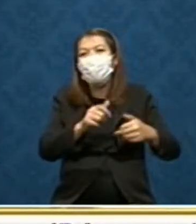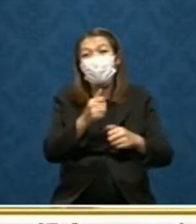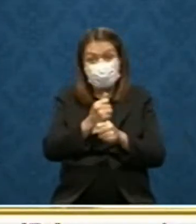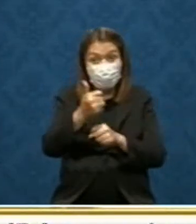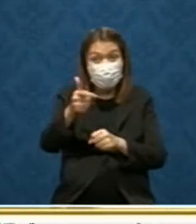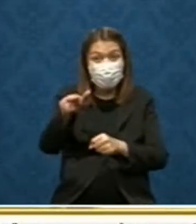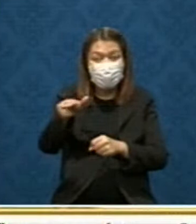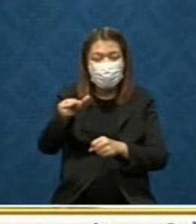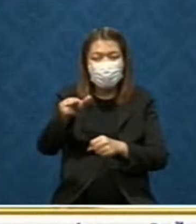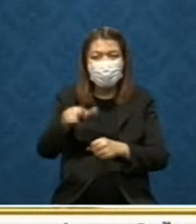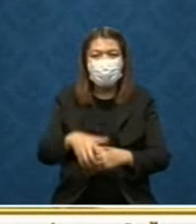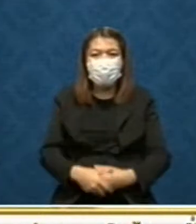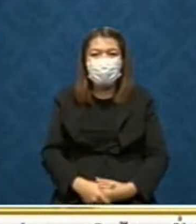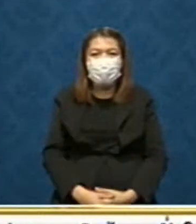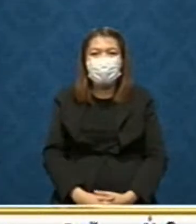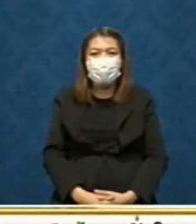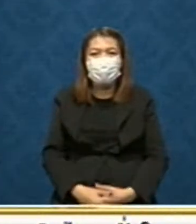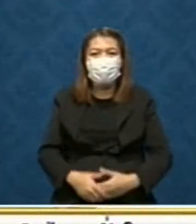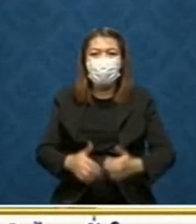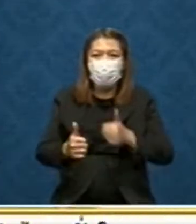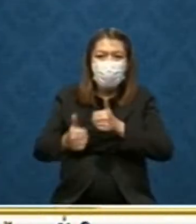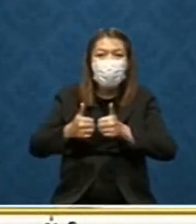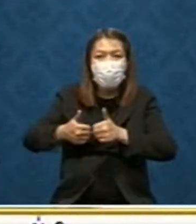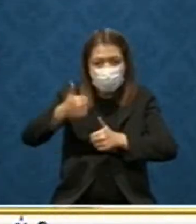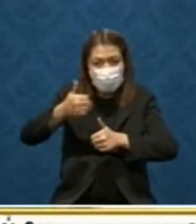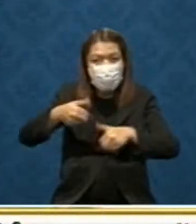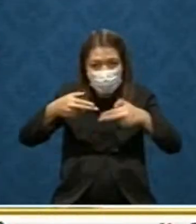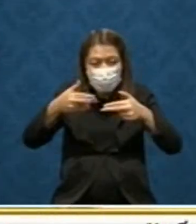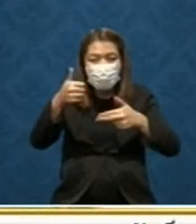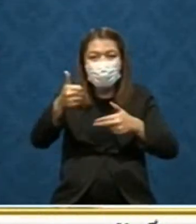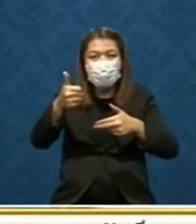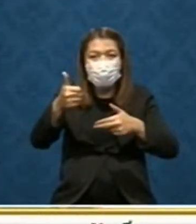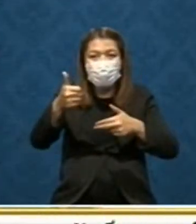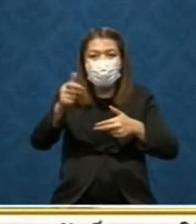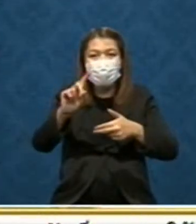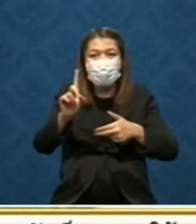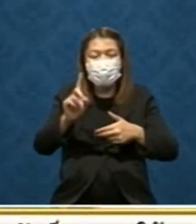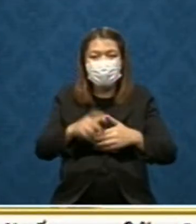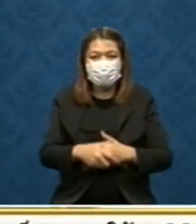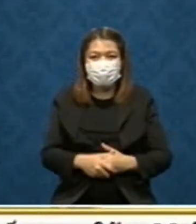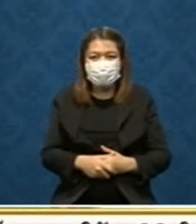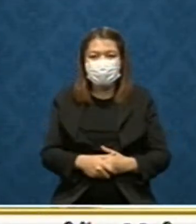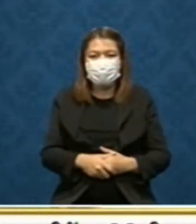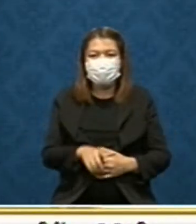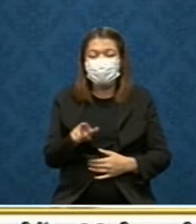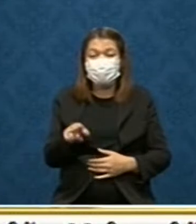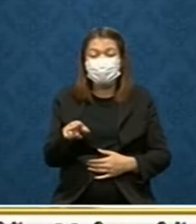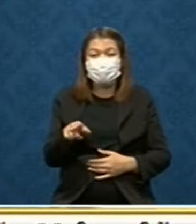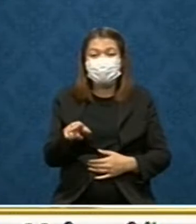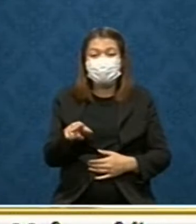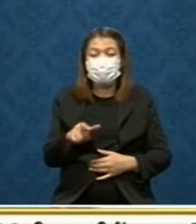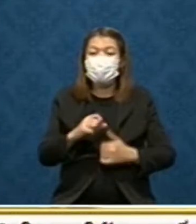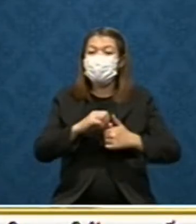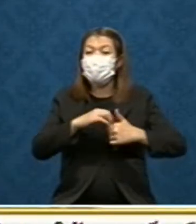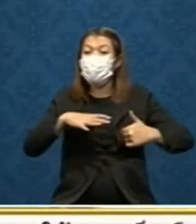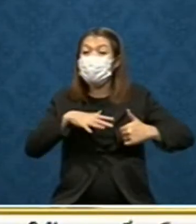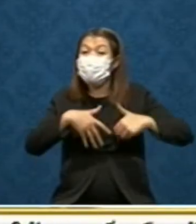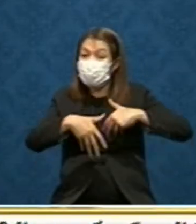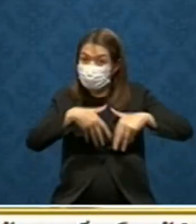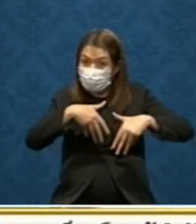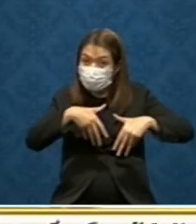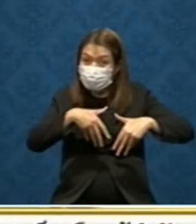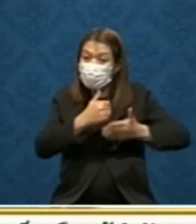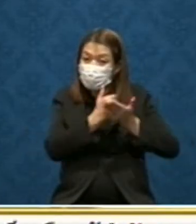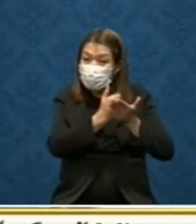ู้ repaired andแล้คนเรานี้ทจะออกมาเป็นผู้นำชุมชนต่อไป